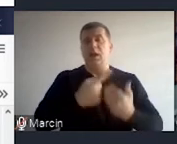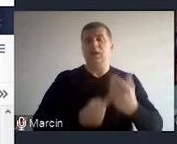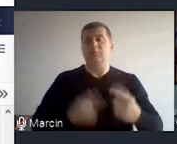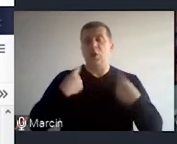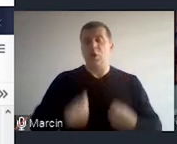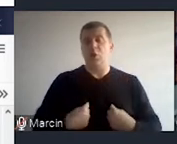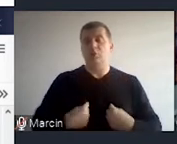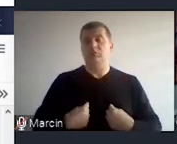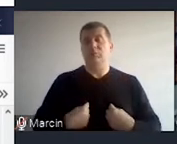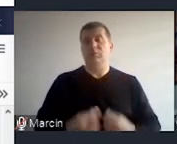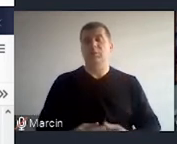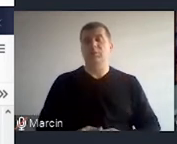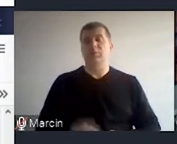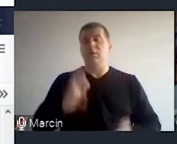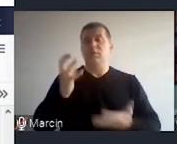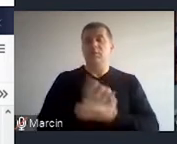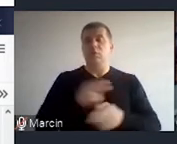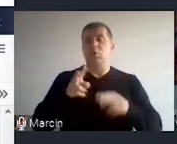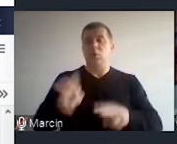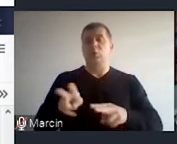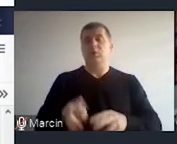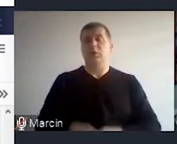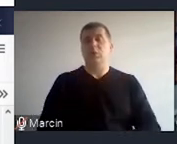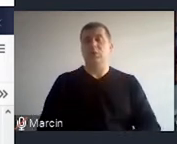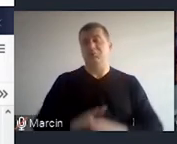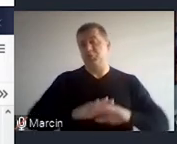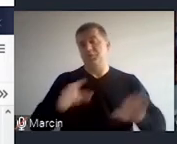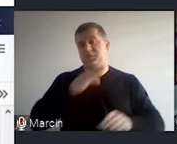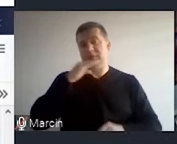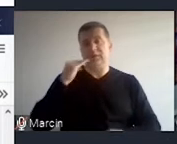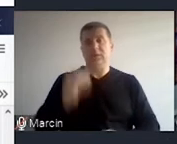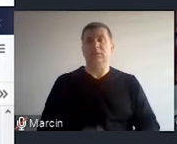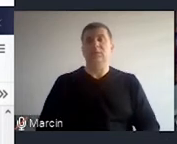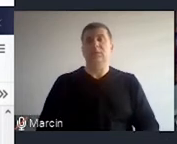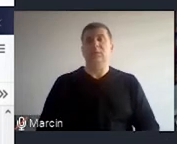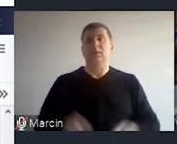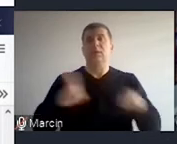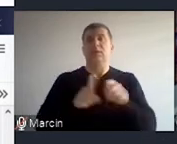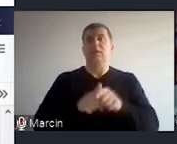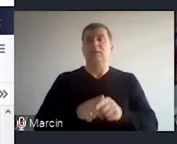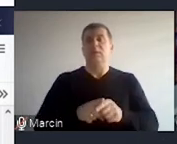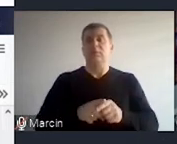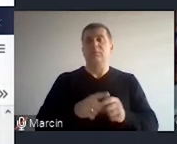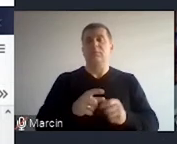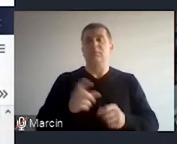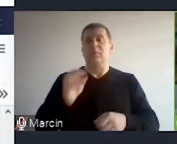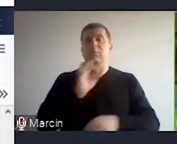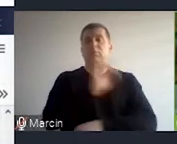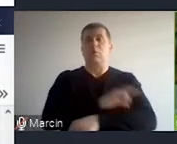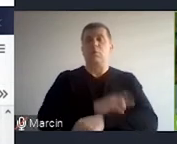osób, które wzięły w nich udział i już. To samo dzieje się w